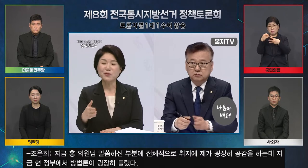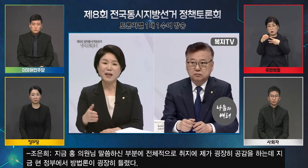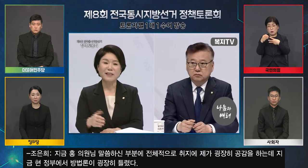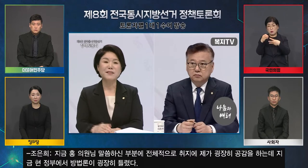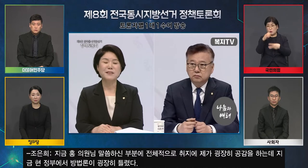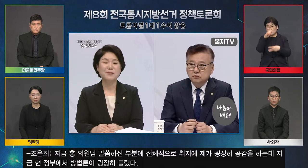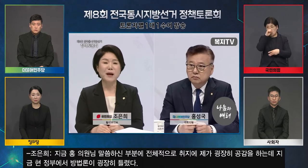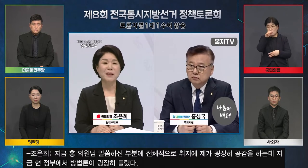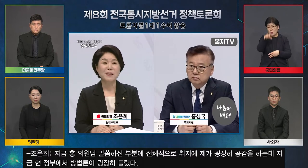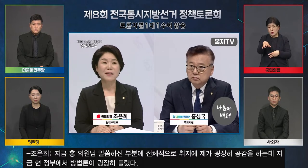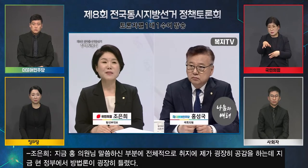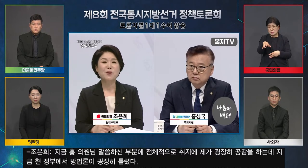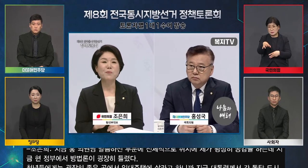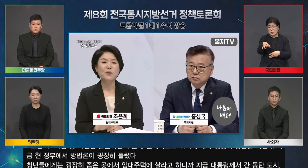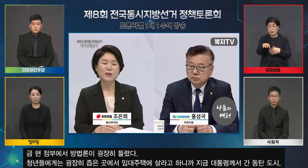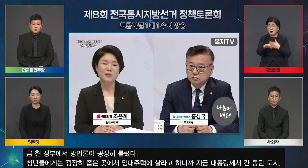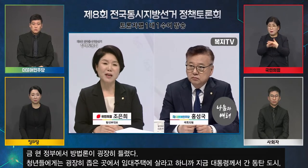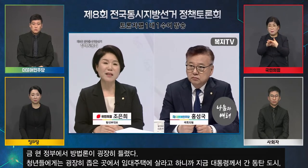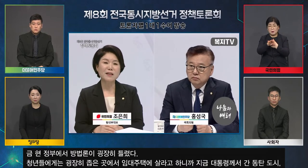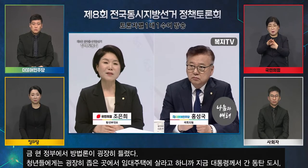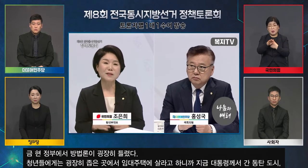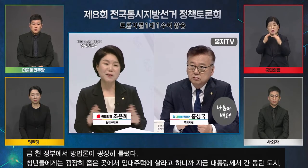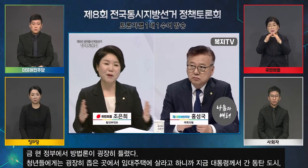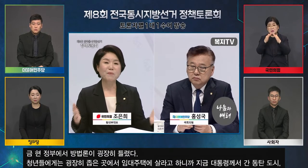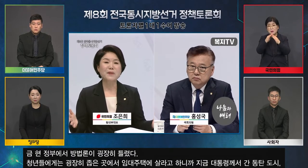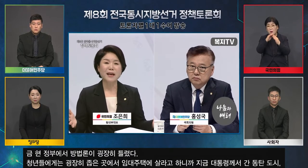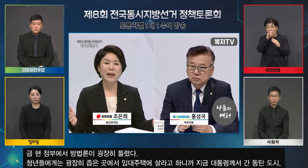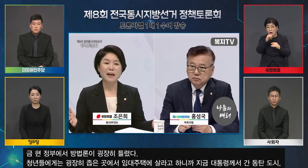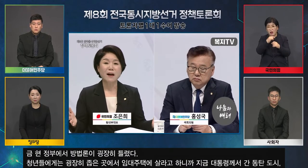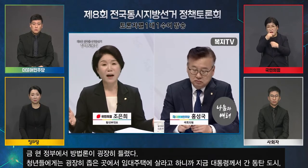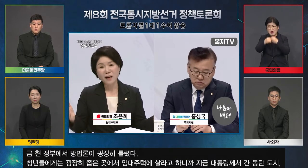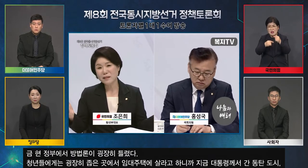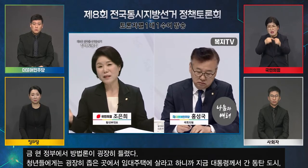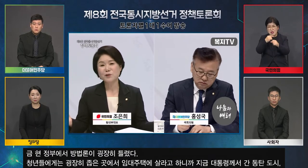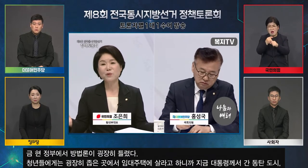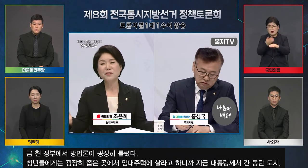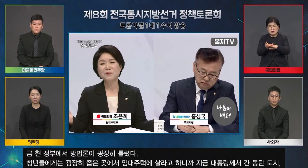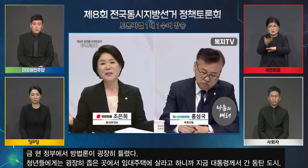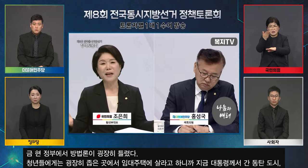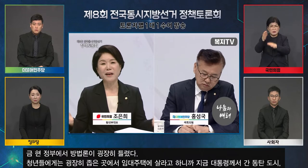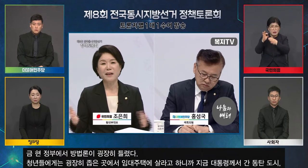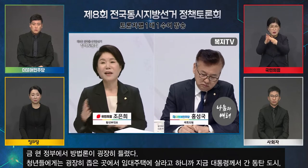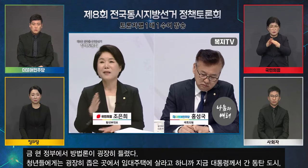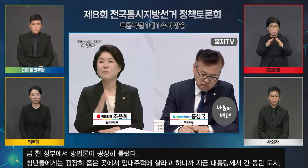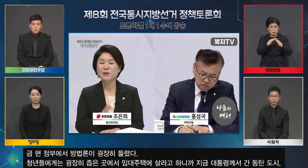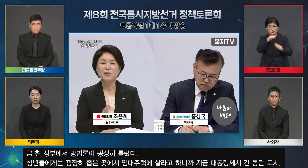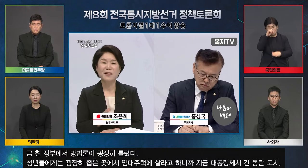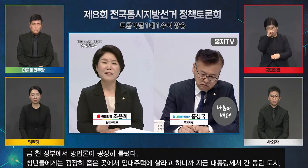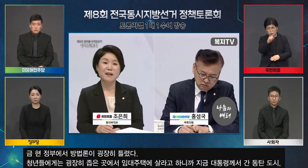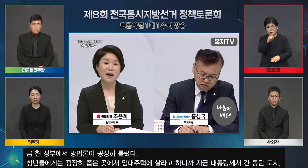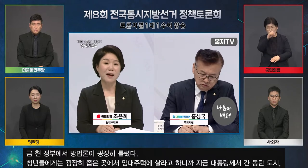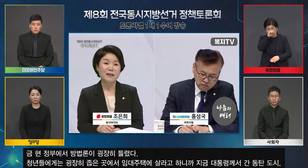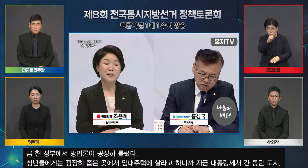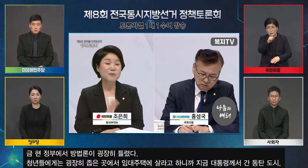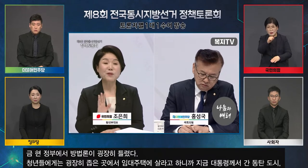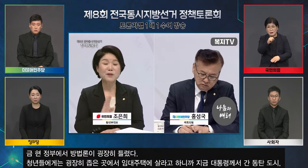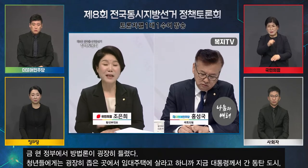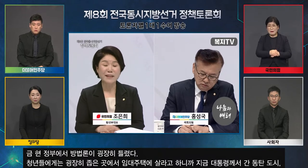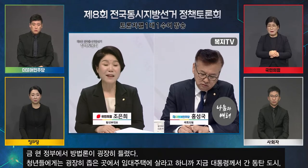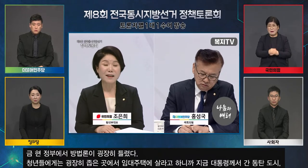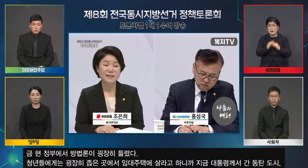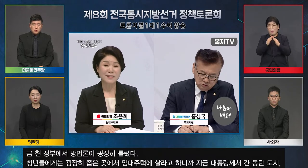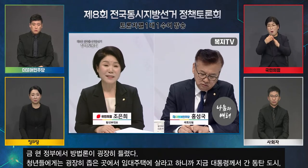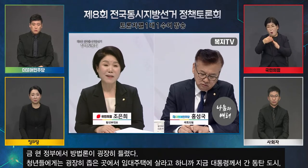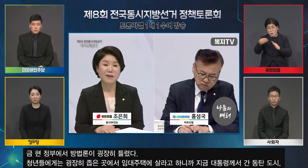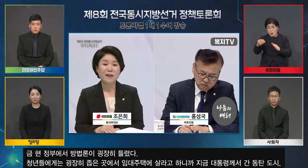견본하우스에 가셨지만 그 견본하우스가 1년 넘게 이렇게 좋은 집인데 임대주택인데 그 임대주택인데